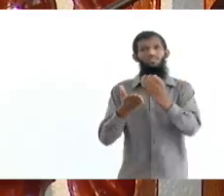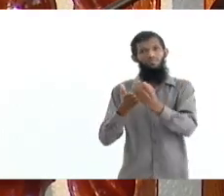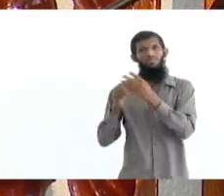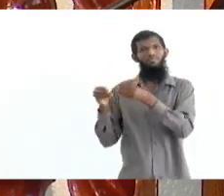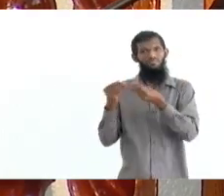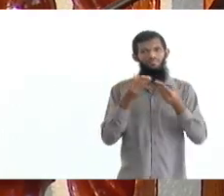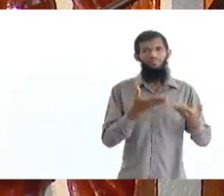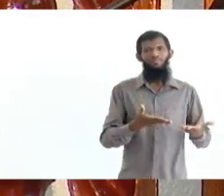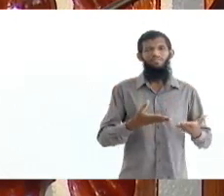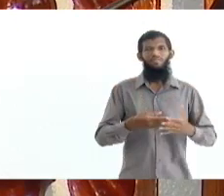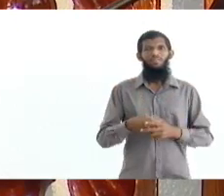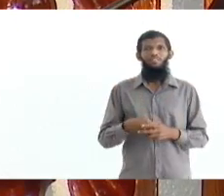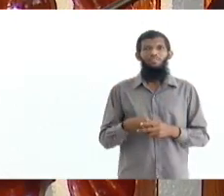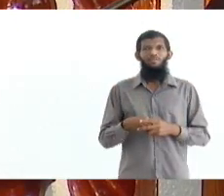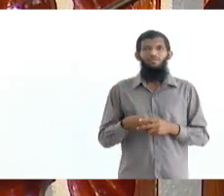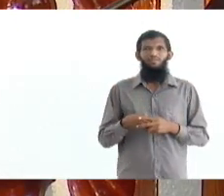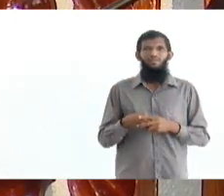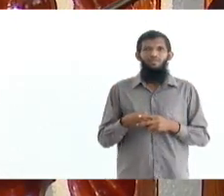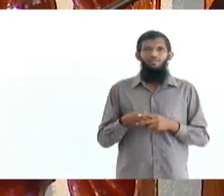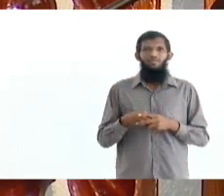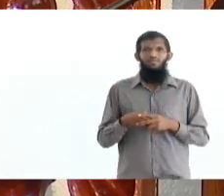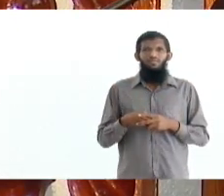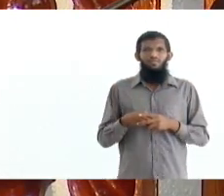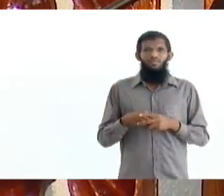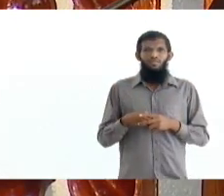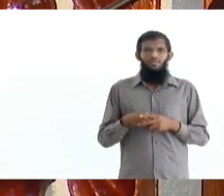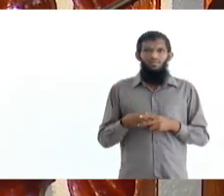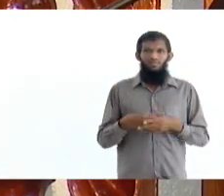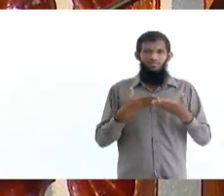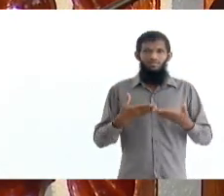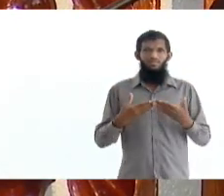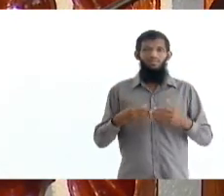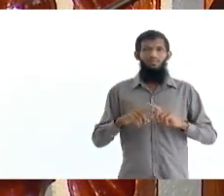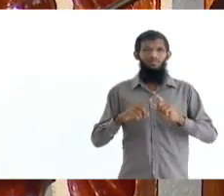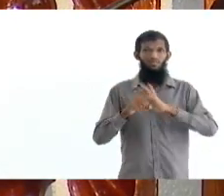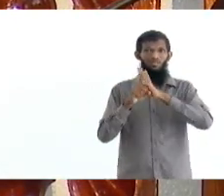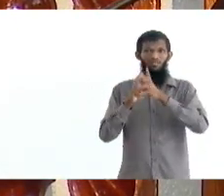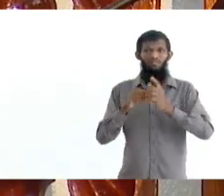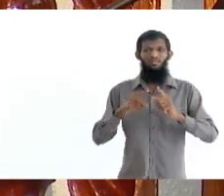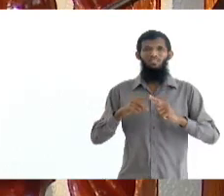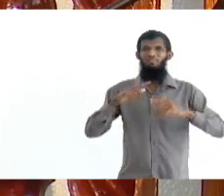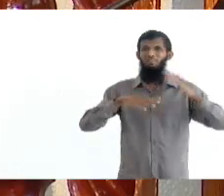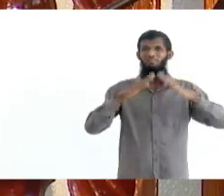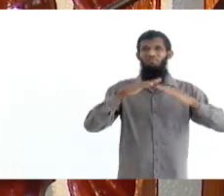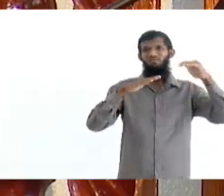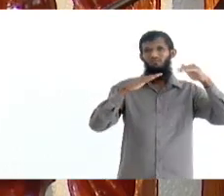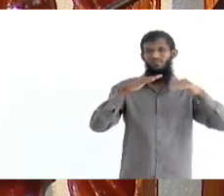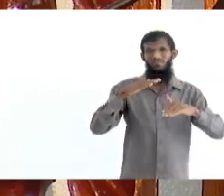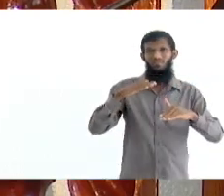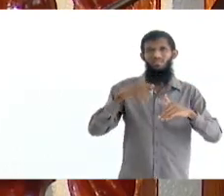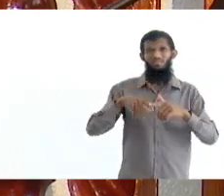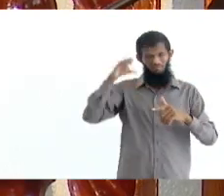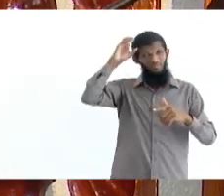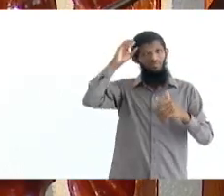ತೆರಿ ಕಂದೆವ್ವಾನ್ ದೇವ್ ಮಿ ಕಮ ಗುಳಿಗೆನ್ ರಾಜ್ಯ ಕುರಿ ಕುರಿಮತಿ ವಮುಂದ ಇಕ್ತಿಸಾದಿ ಹೀನರು ಕಂ